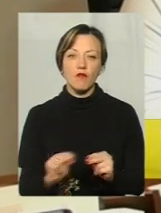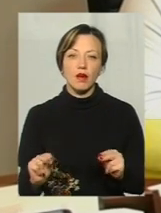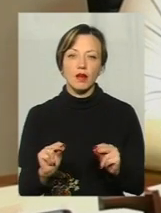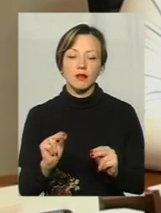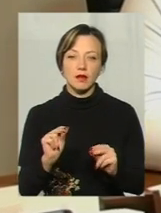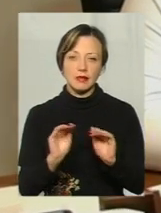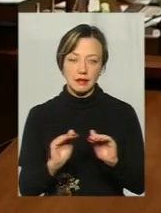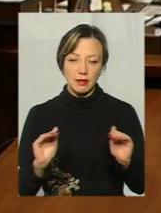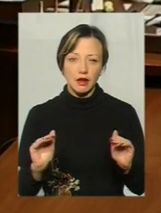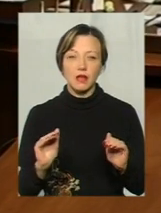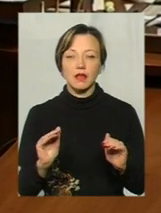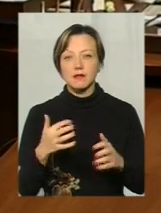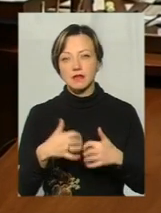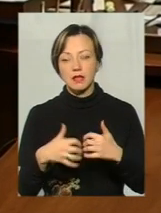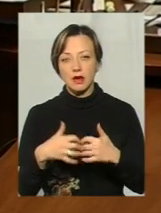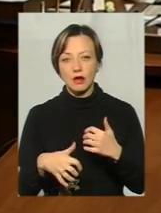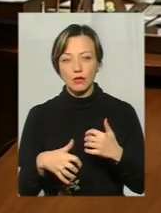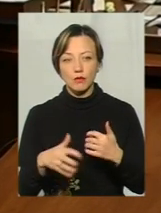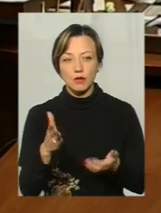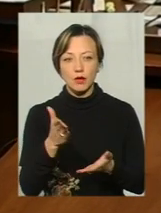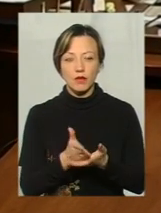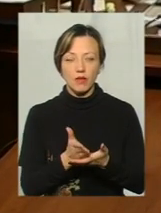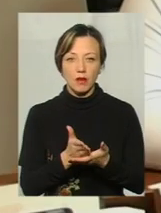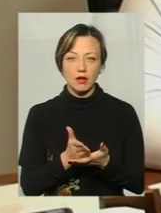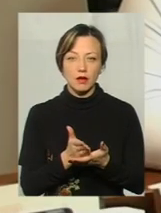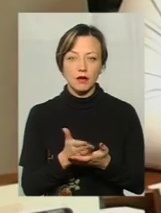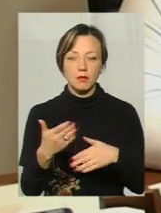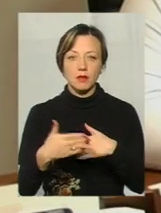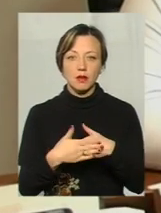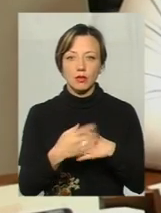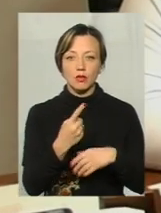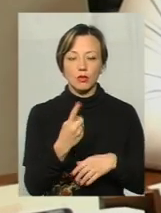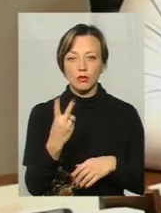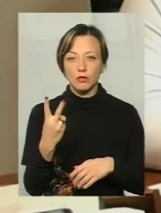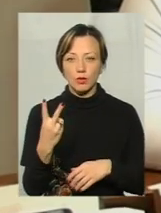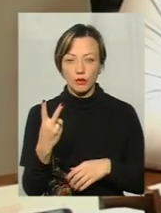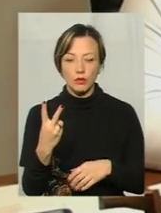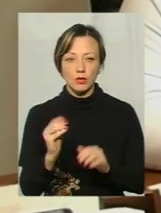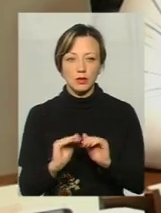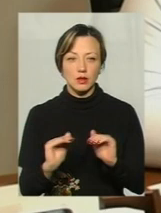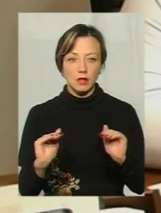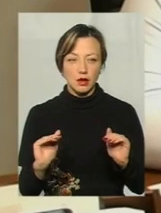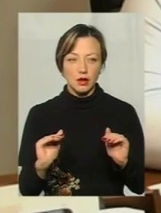маленьких пацієнтів. В середньому перебуває десь біля 1-2 пацієнтів в